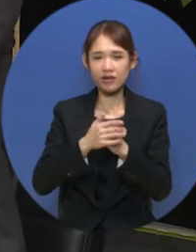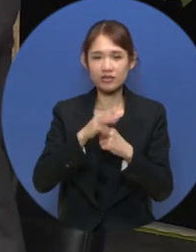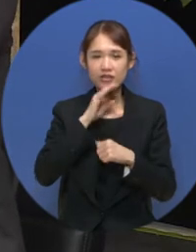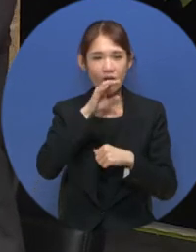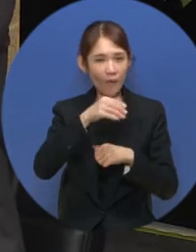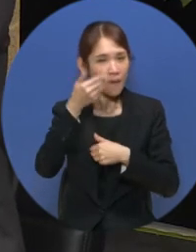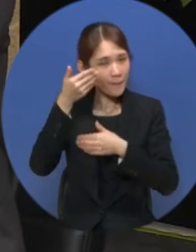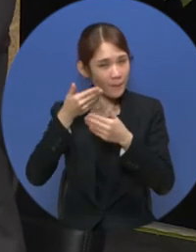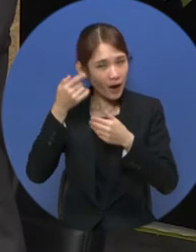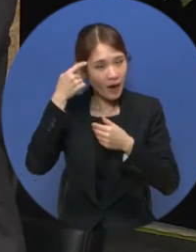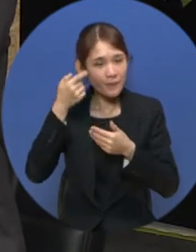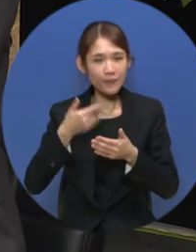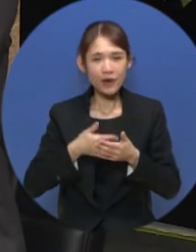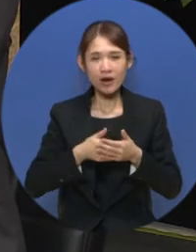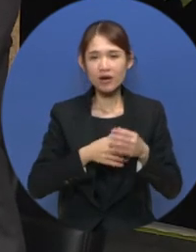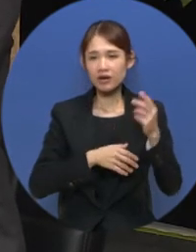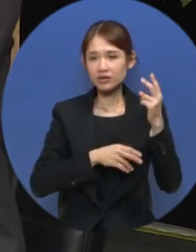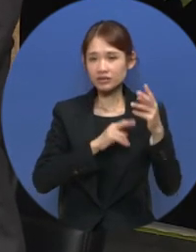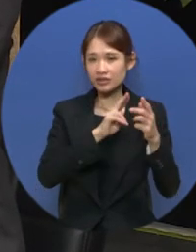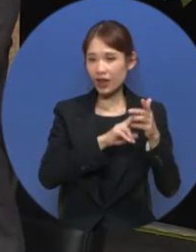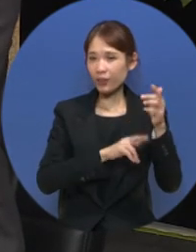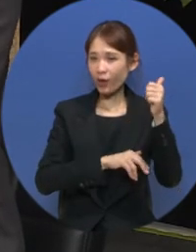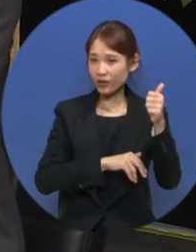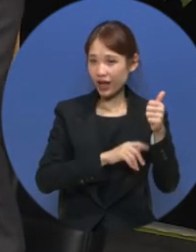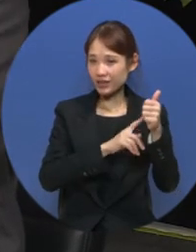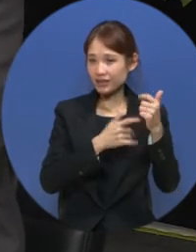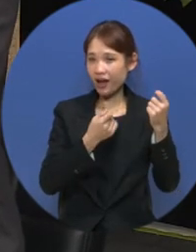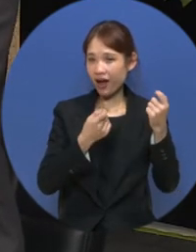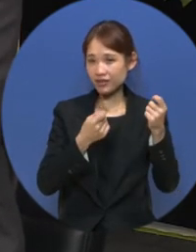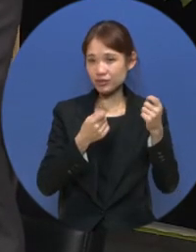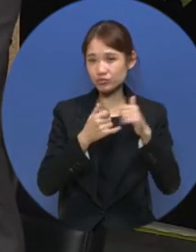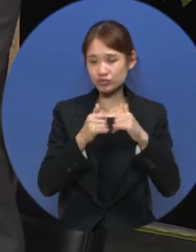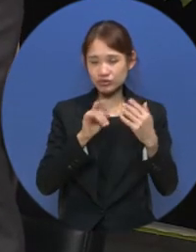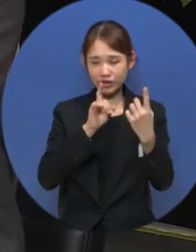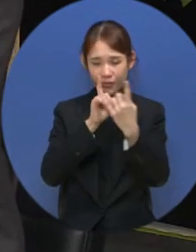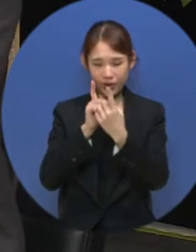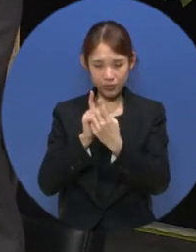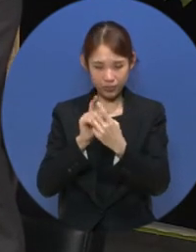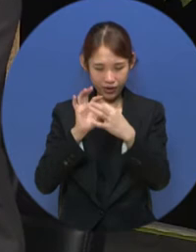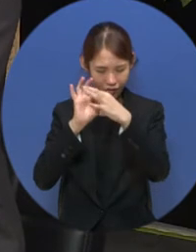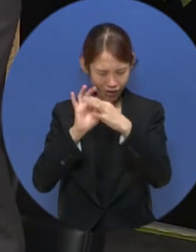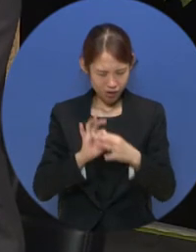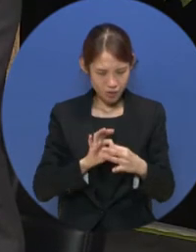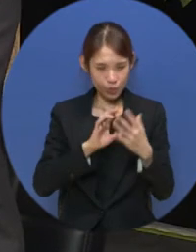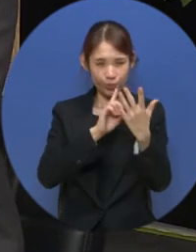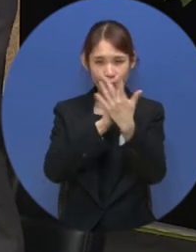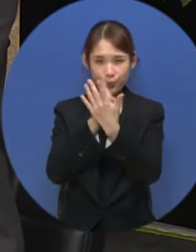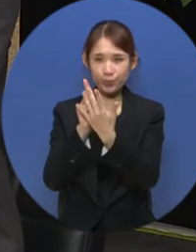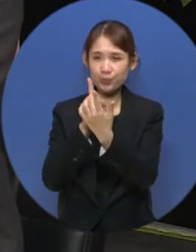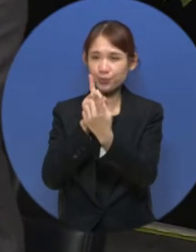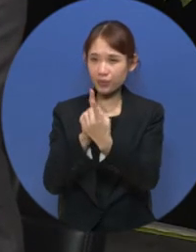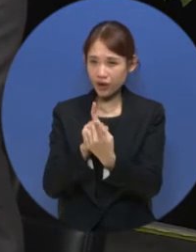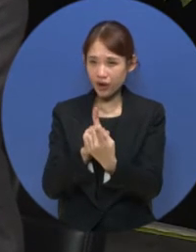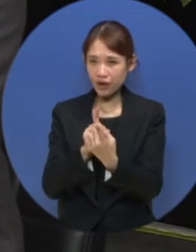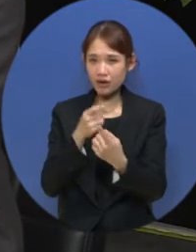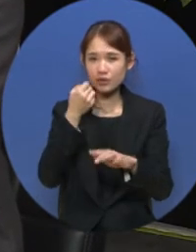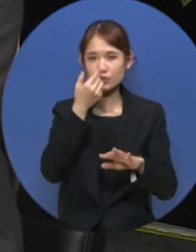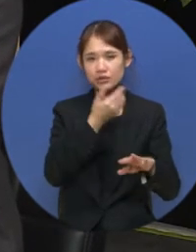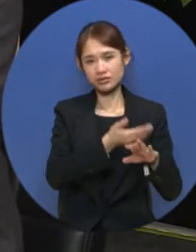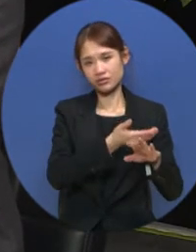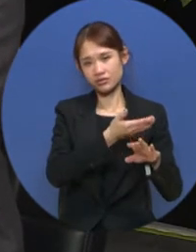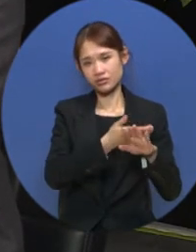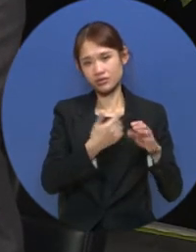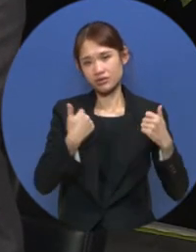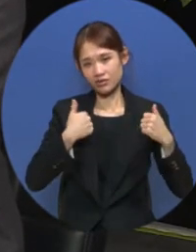이렇게 최센터장님과 같은 분들을 이렇게 계속 만나서 착용성 테스트 했던 거하고는 또 다른 또